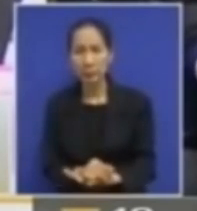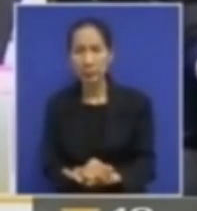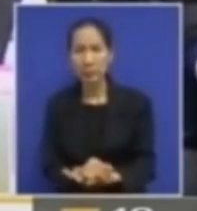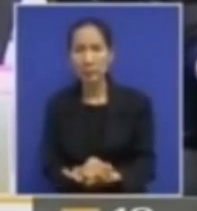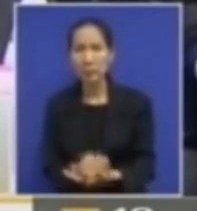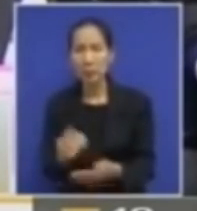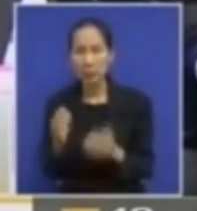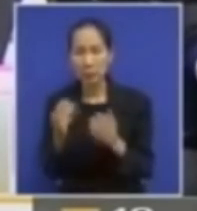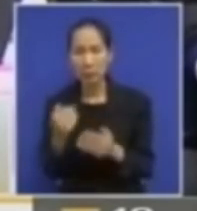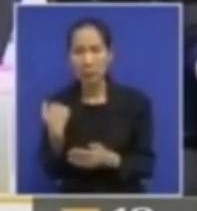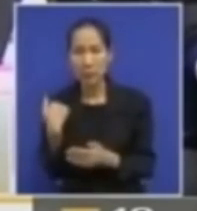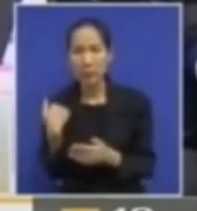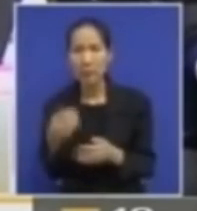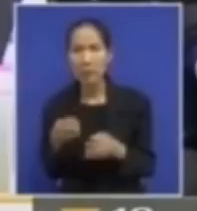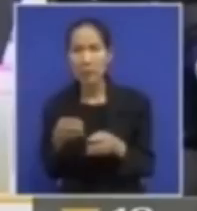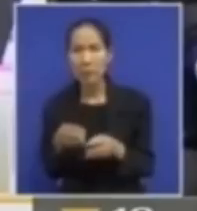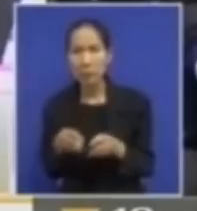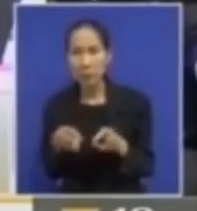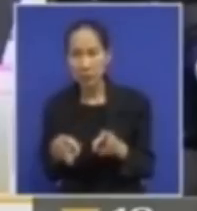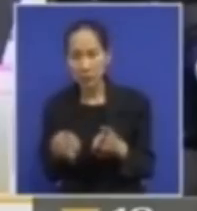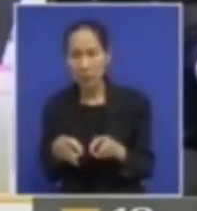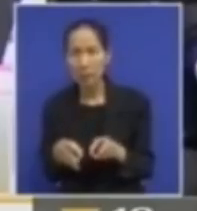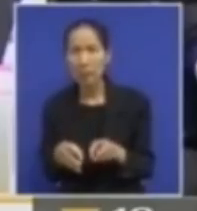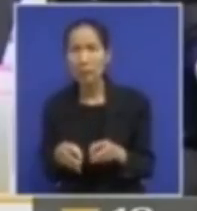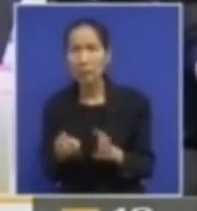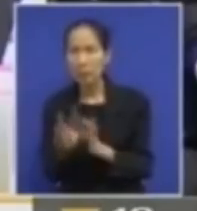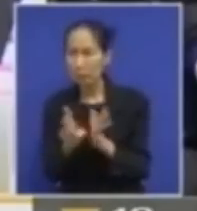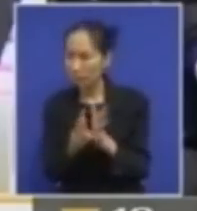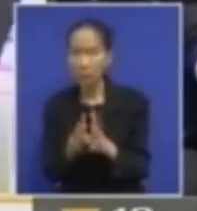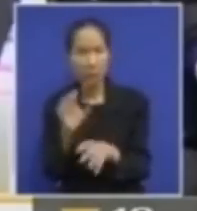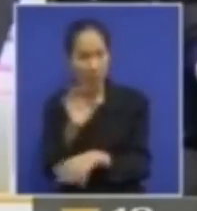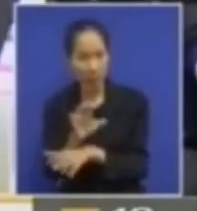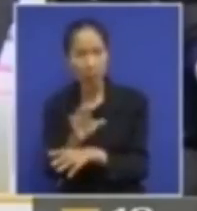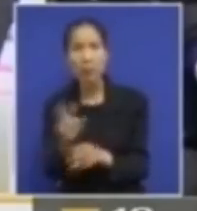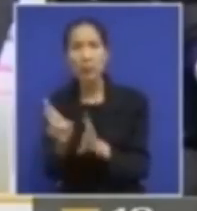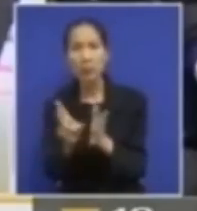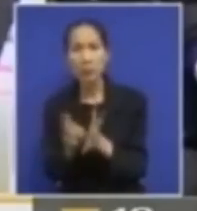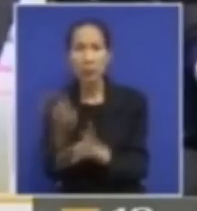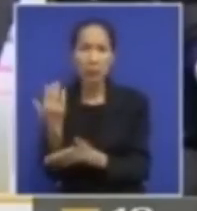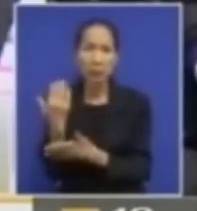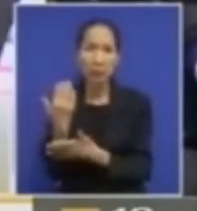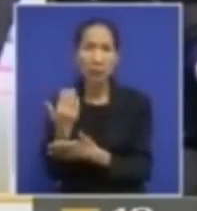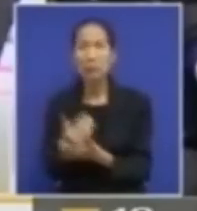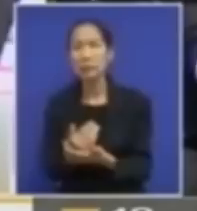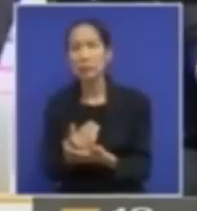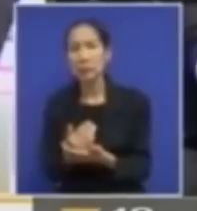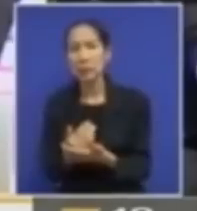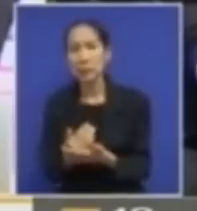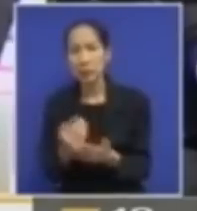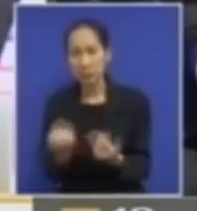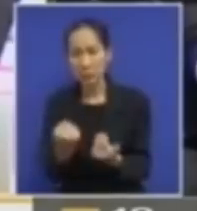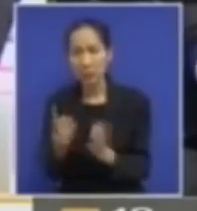กฎหมายเป็นหลักนิติรัฐนิติธรรมไม่ใช่ออกกฎหมายแต่ละฉบับมาพี่น้องประชาชนเดือดร้อนหนำซ้ำมีม.44ผ